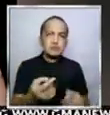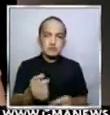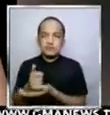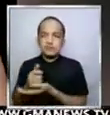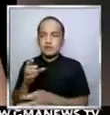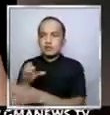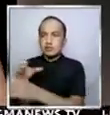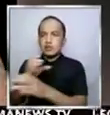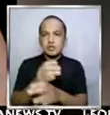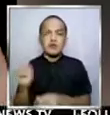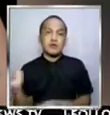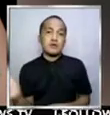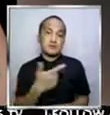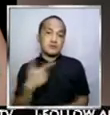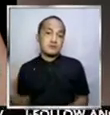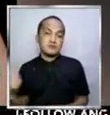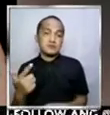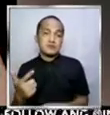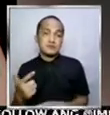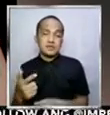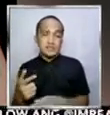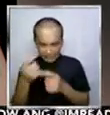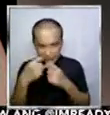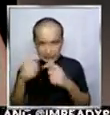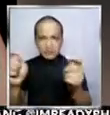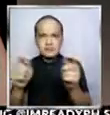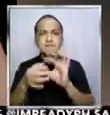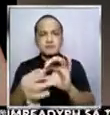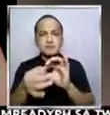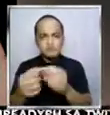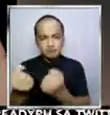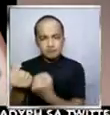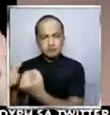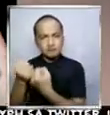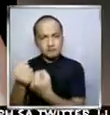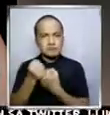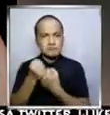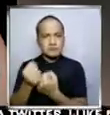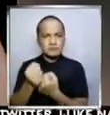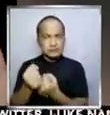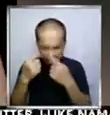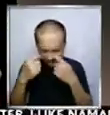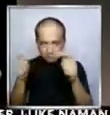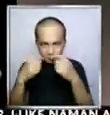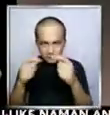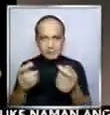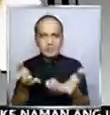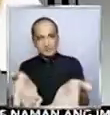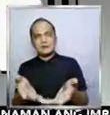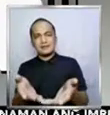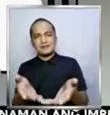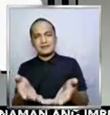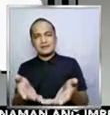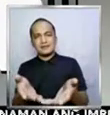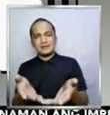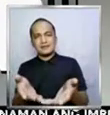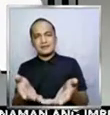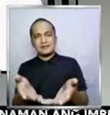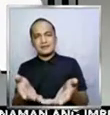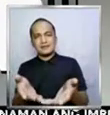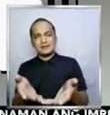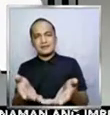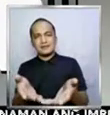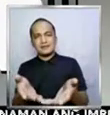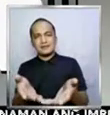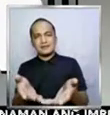So let's try and cooperate as much as we can. And yan, sana malalampasan din natin it." Aubrey